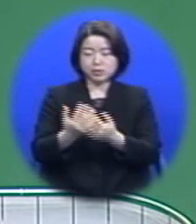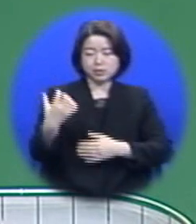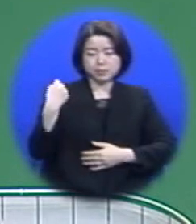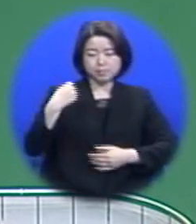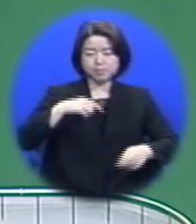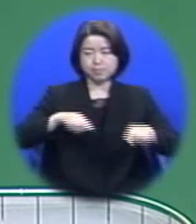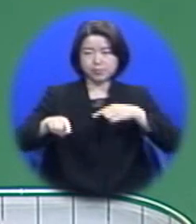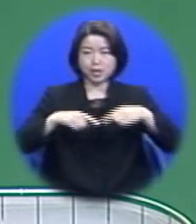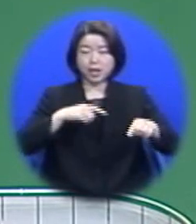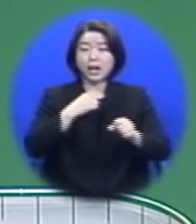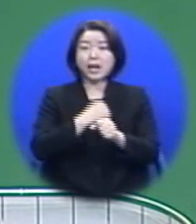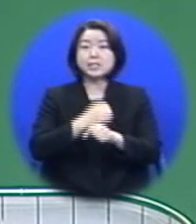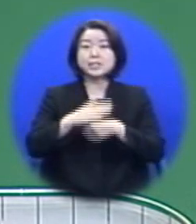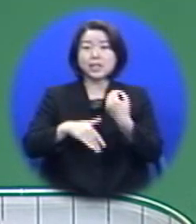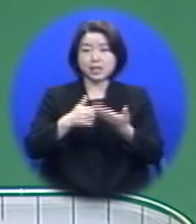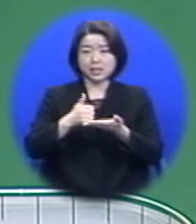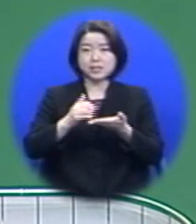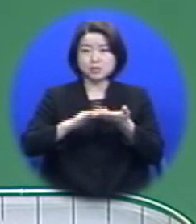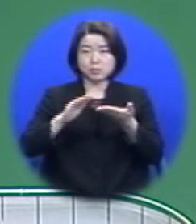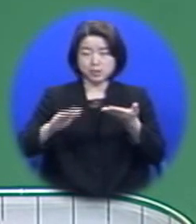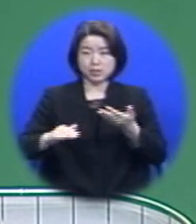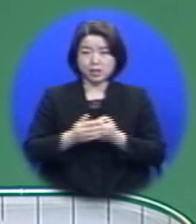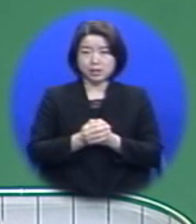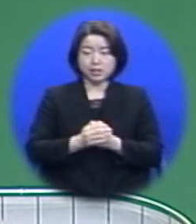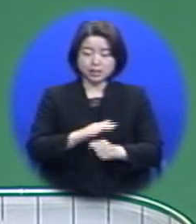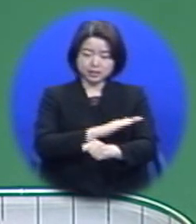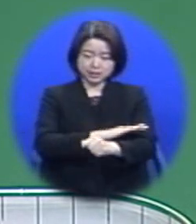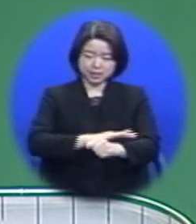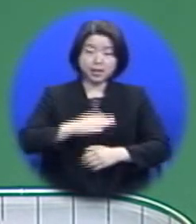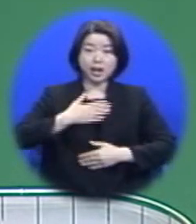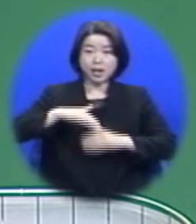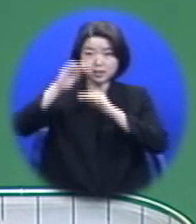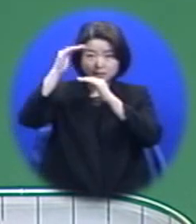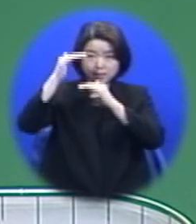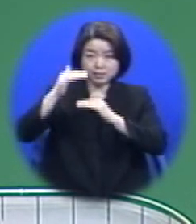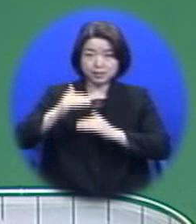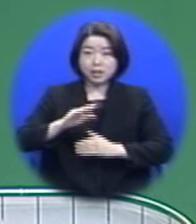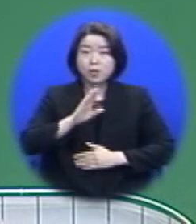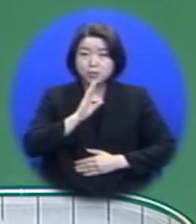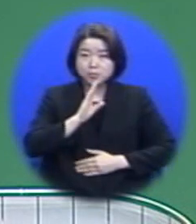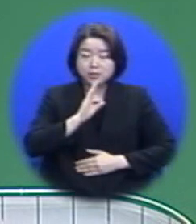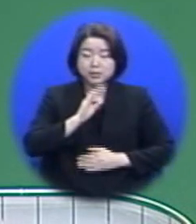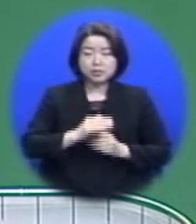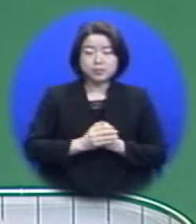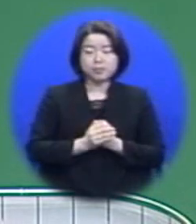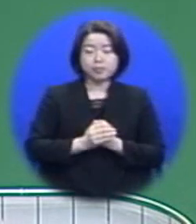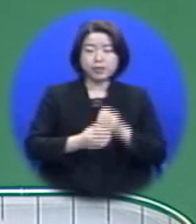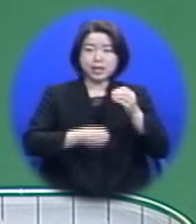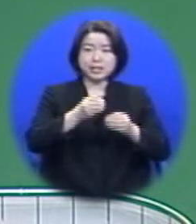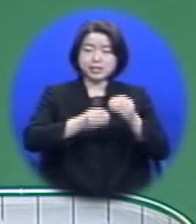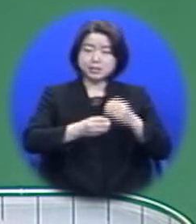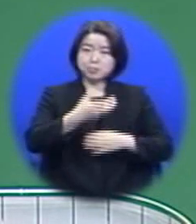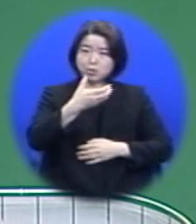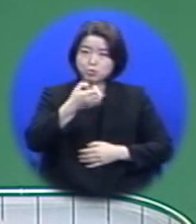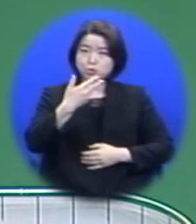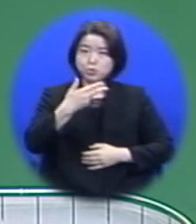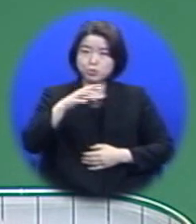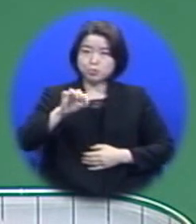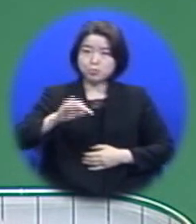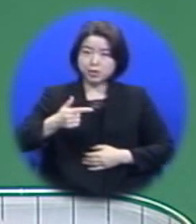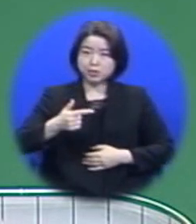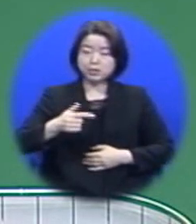하나님이십니다 우리가 다 너무나 잘 아는 내용들입니다 근데이 시편 99편 그 하나님의 속성